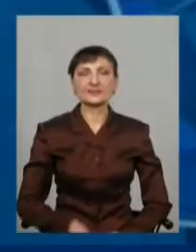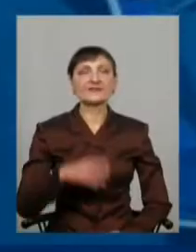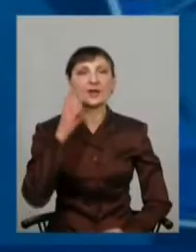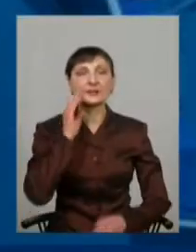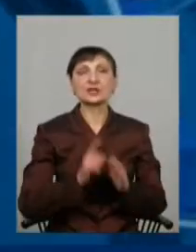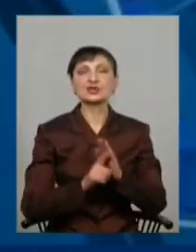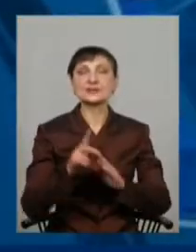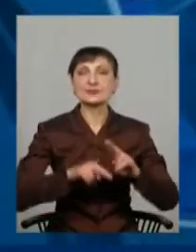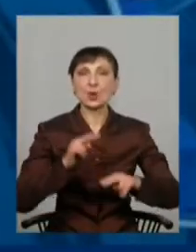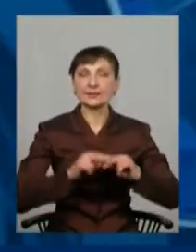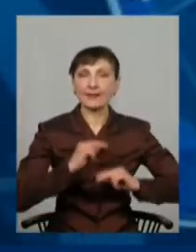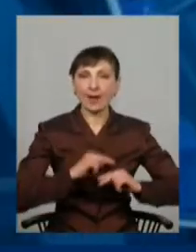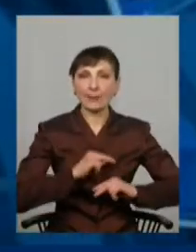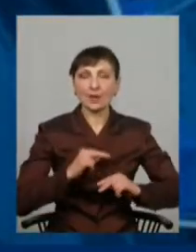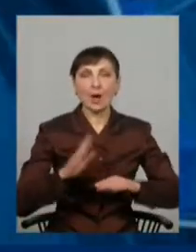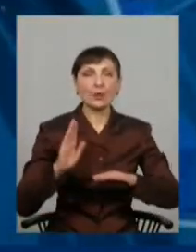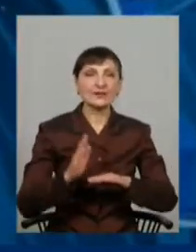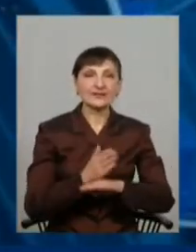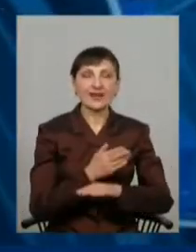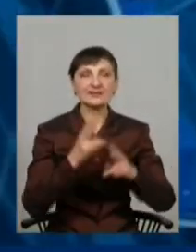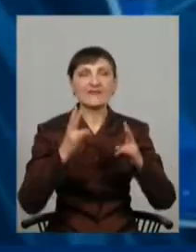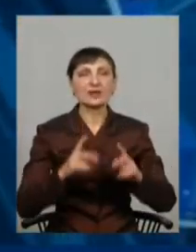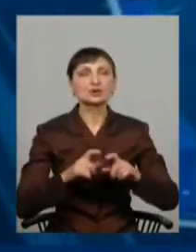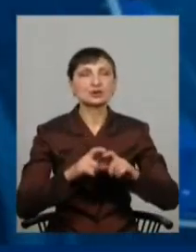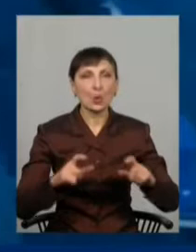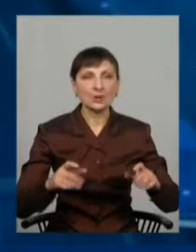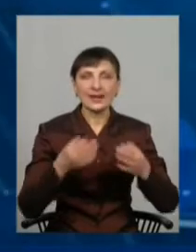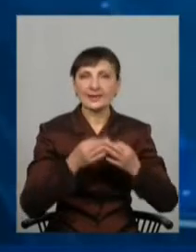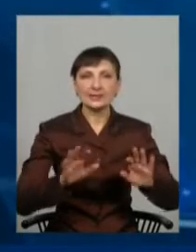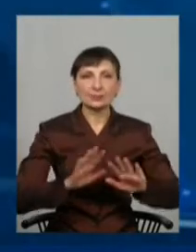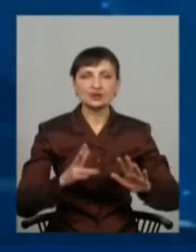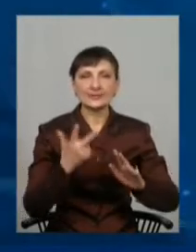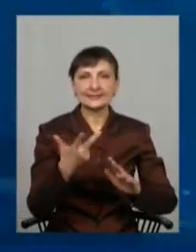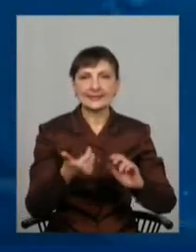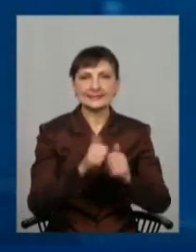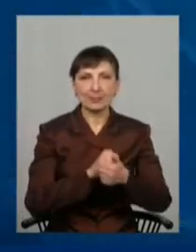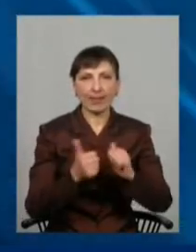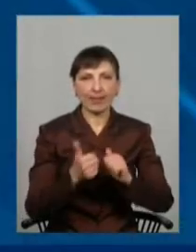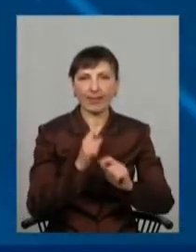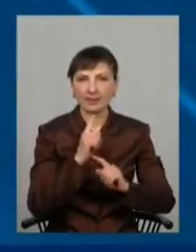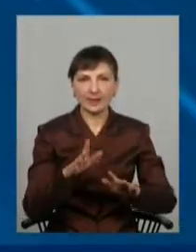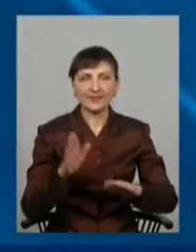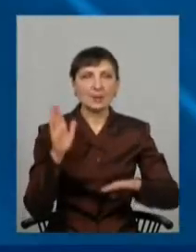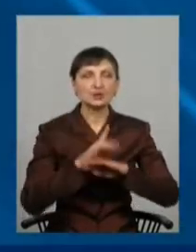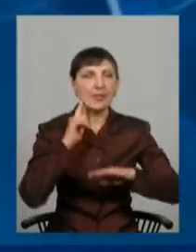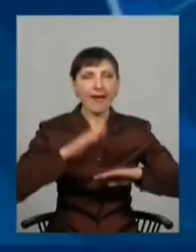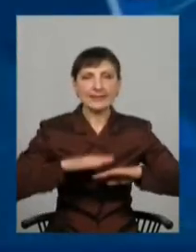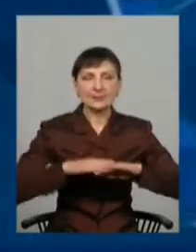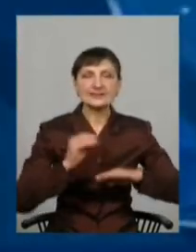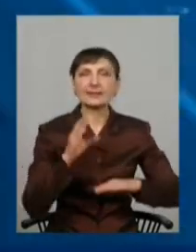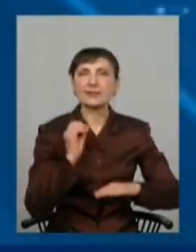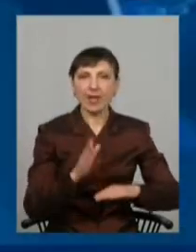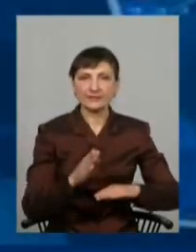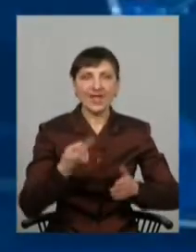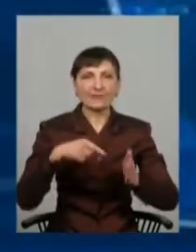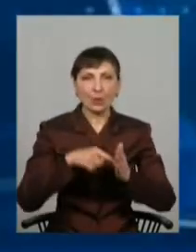В Алматы начались строительные работы по ликвидации аварийной школы и недопущению трехсменного обучения. По поручению акима Бахаджана Сагентаева